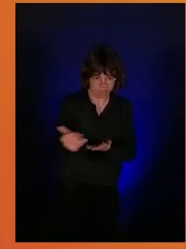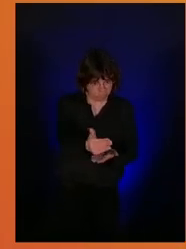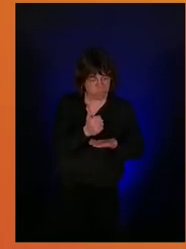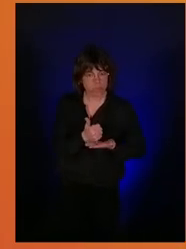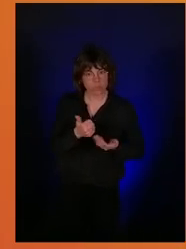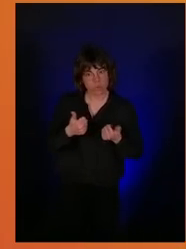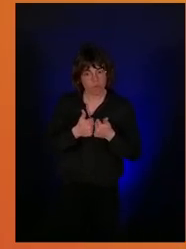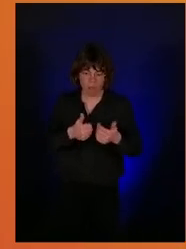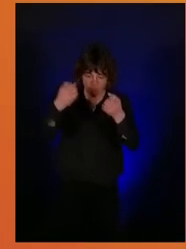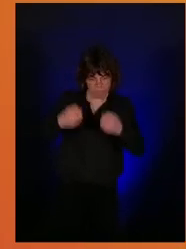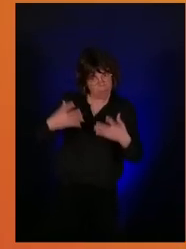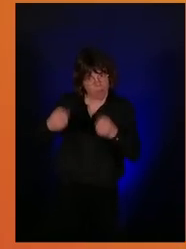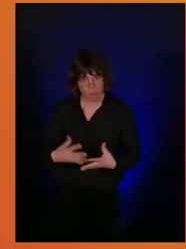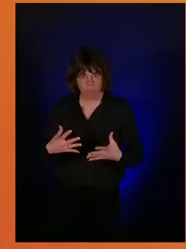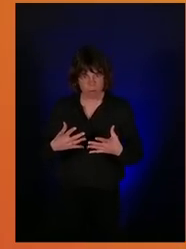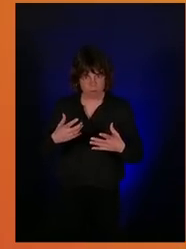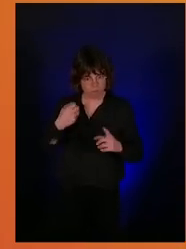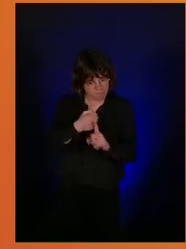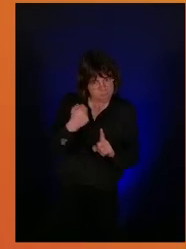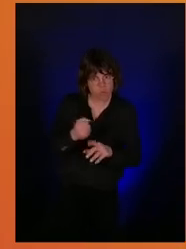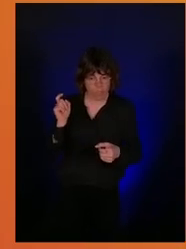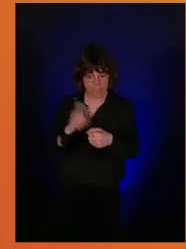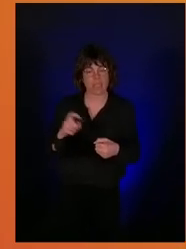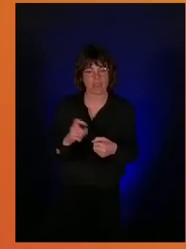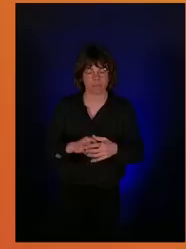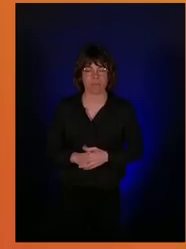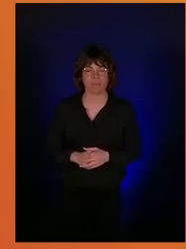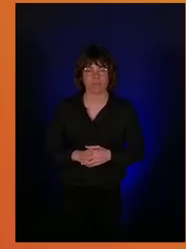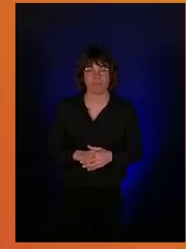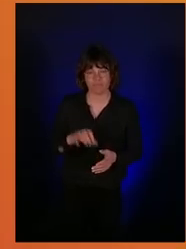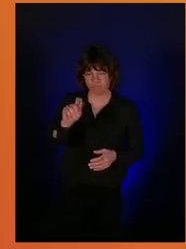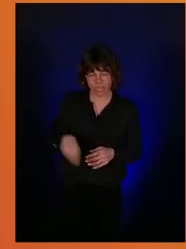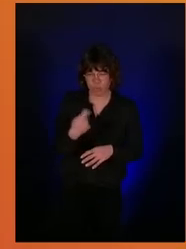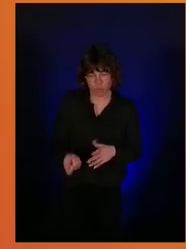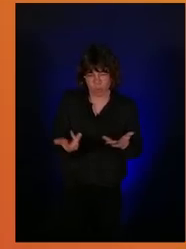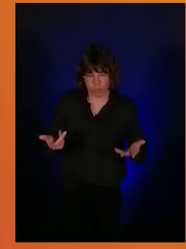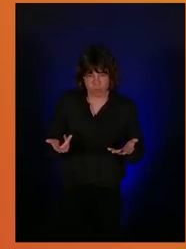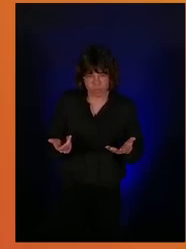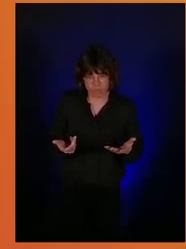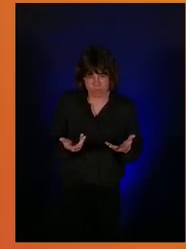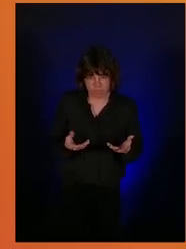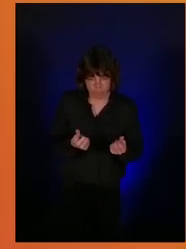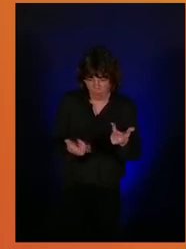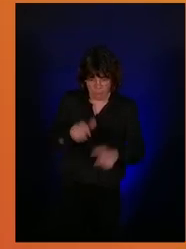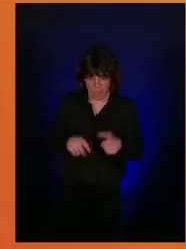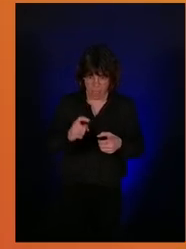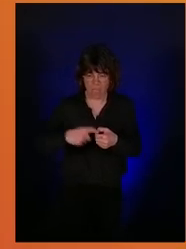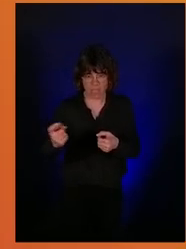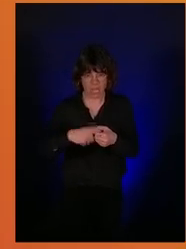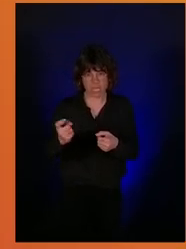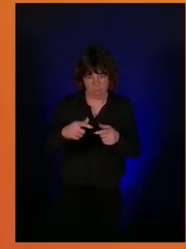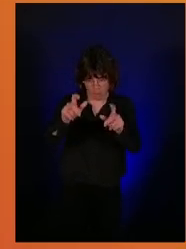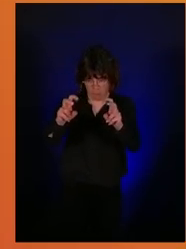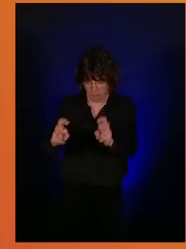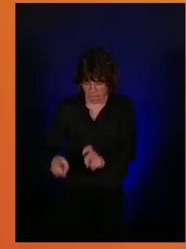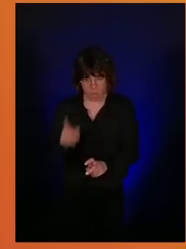activités revendicatives et pour mener les luttes. Il est indéniable que nous perdons un nombre important de syndiqués malgré les efforts des